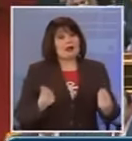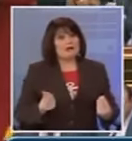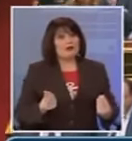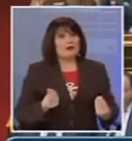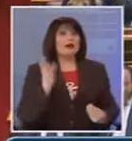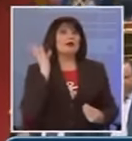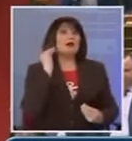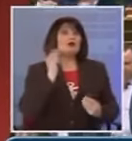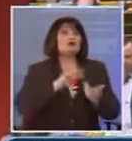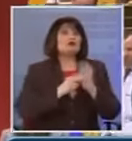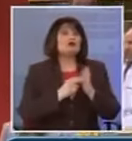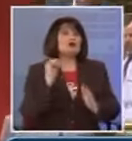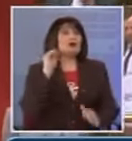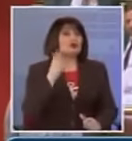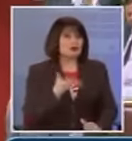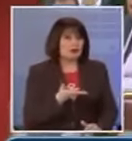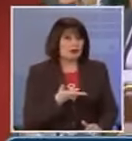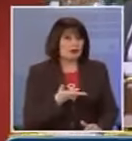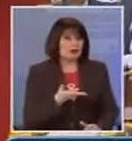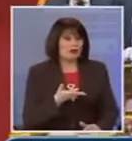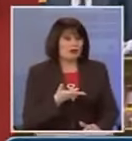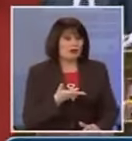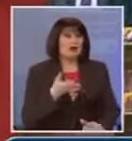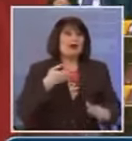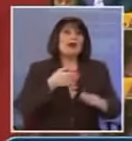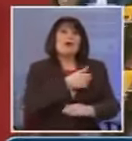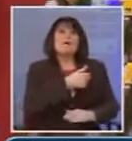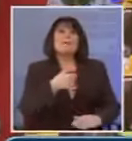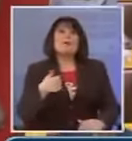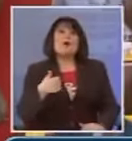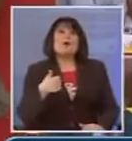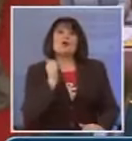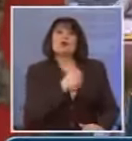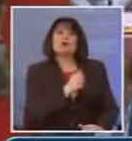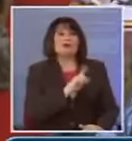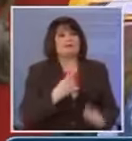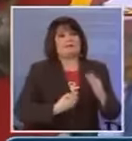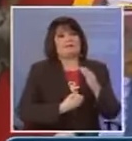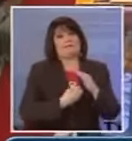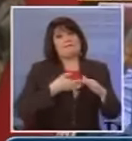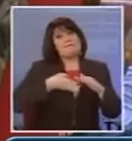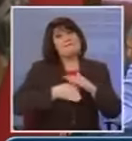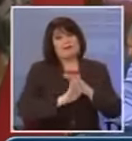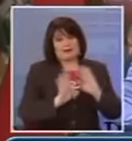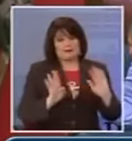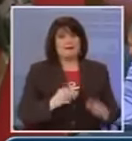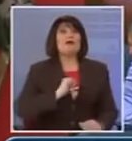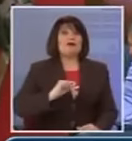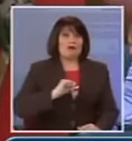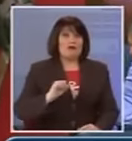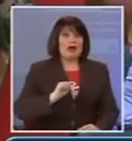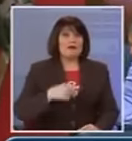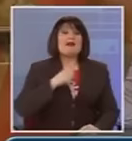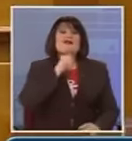ακούσουν με προσοχή στο εξωτερικό. Να μην ζήσετε τη μοναξιά του απομονωμένου. Όμως φοβάμαι ότι τώρα θα